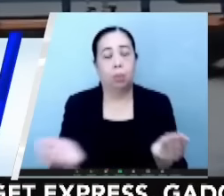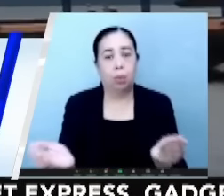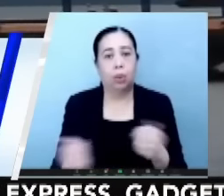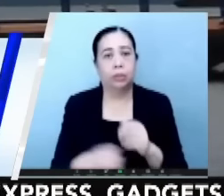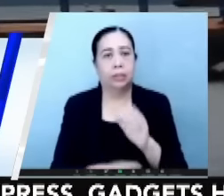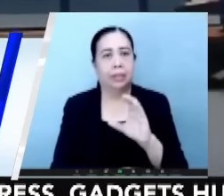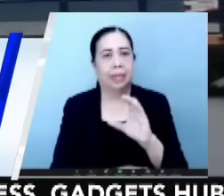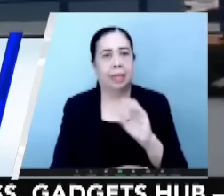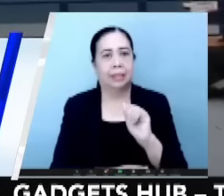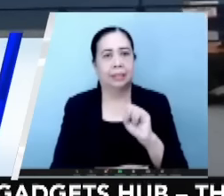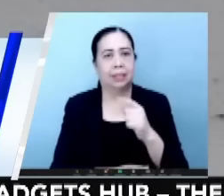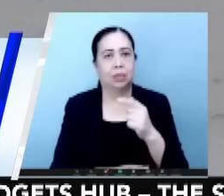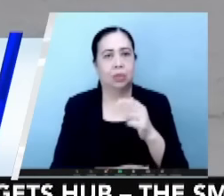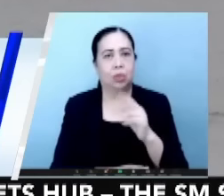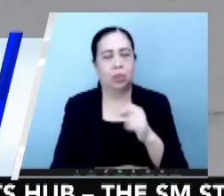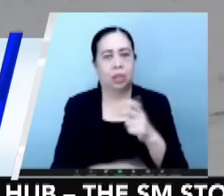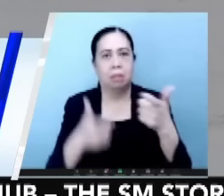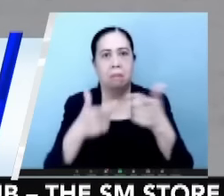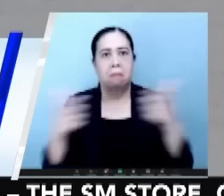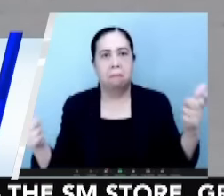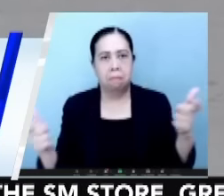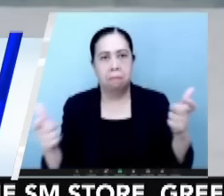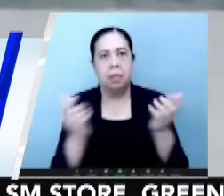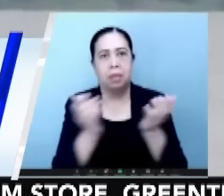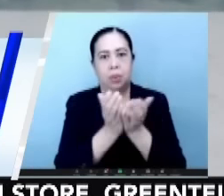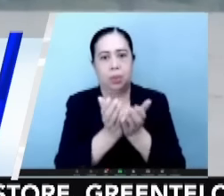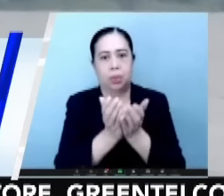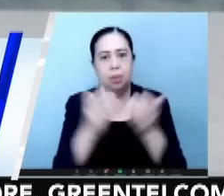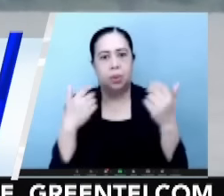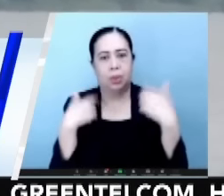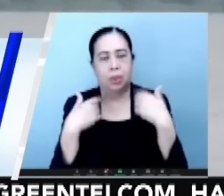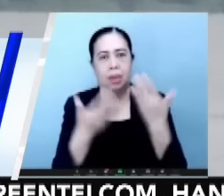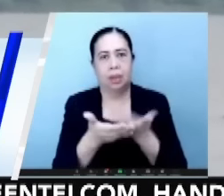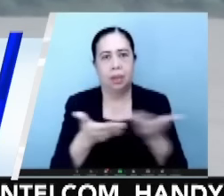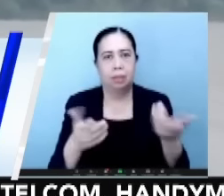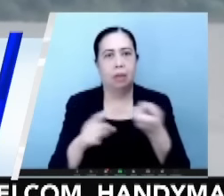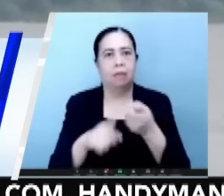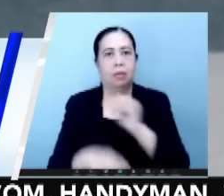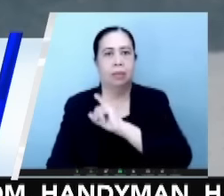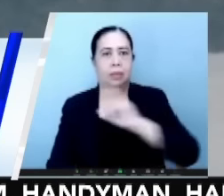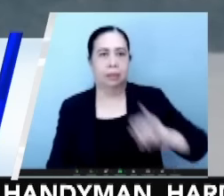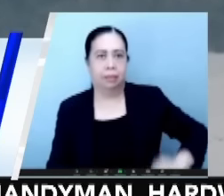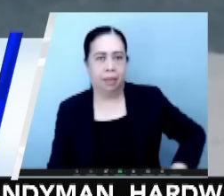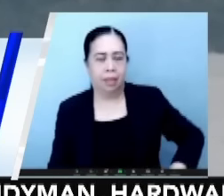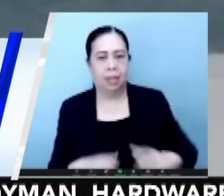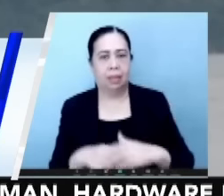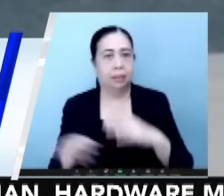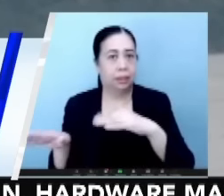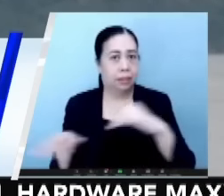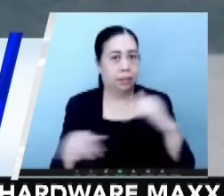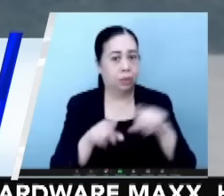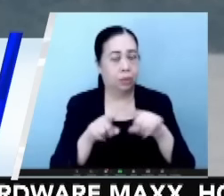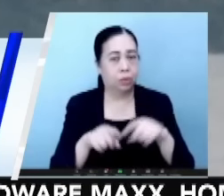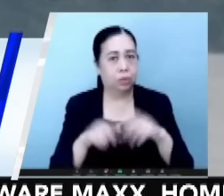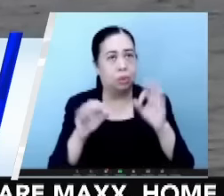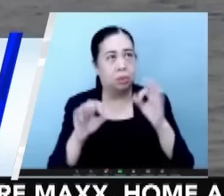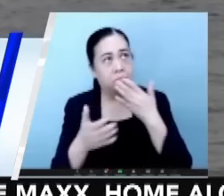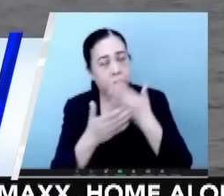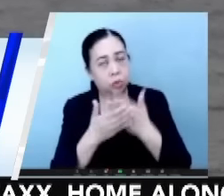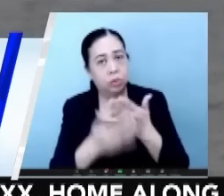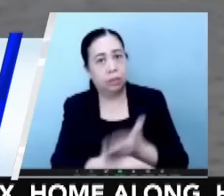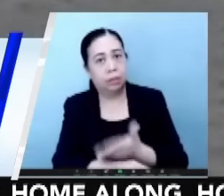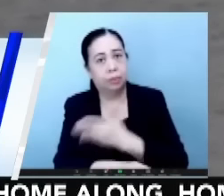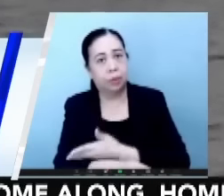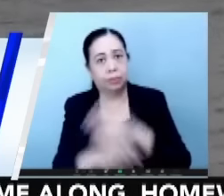ang malalaking barko at tugboat na may mga kargamento mula Isabela. Aalis din daw ang mga ito pag bumuti na ang lagay ng panahon.